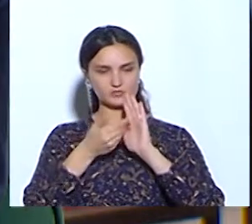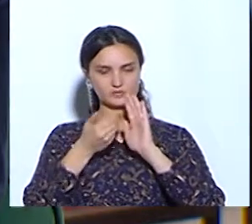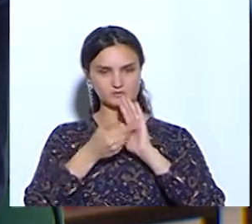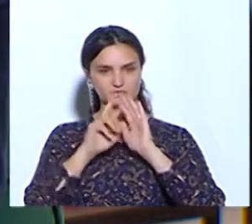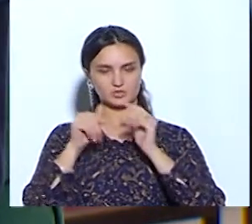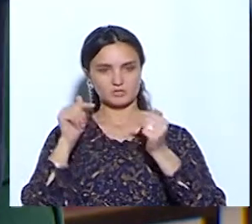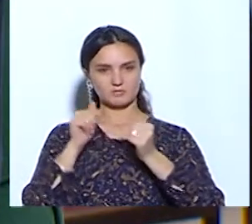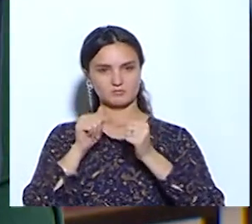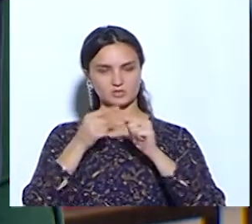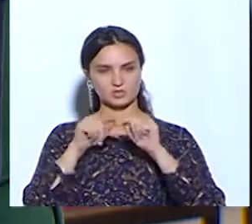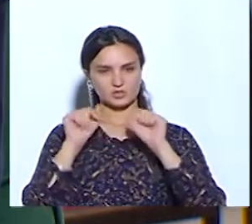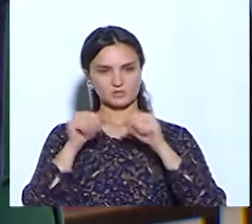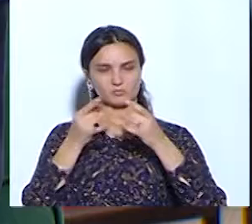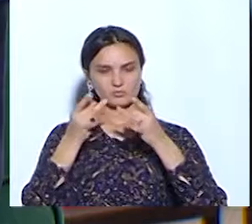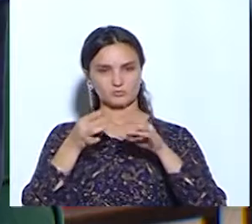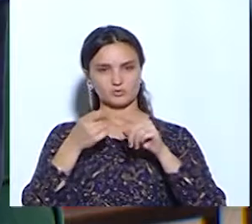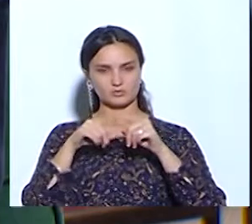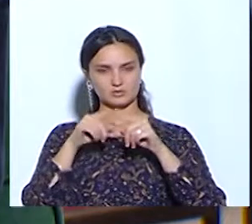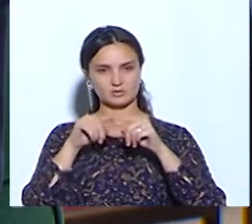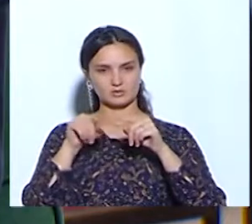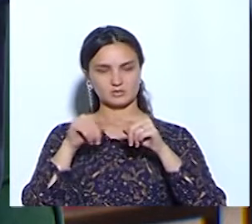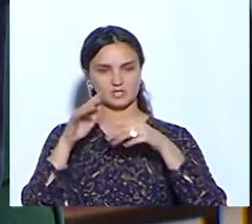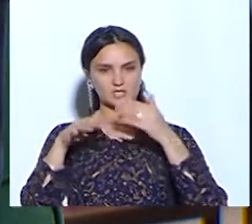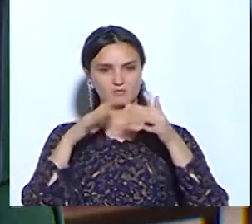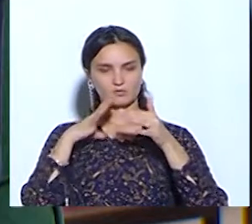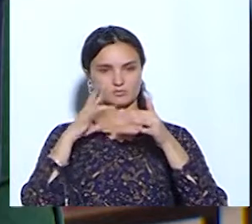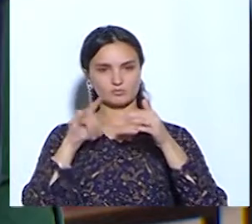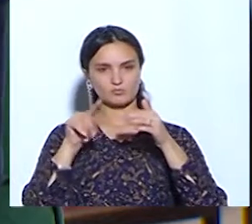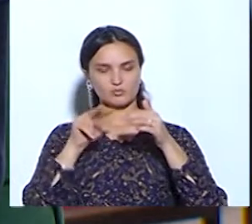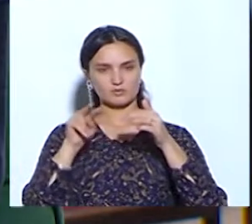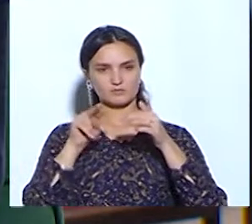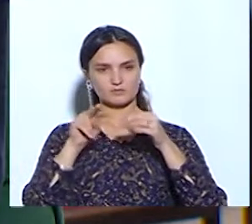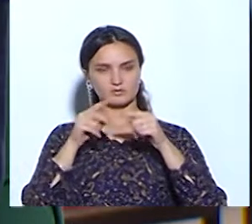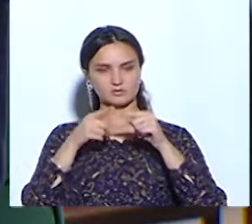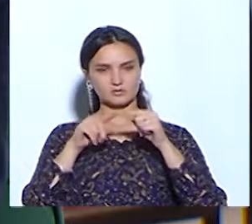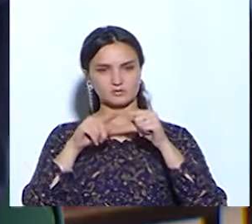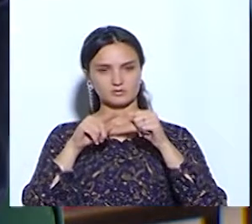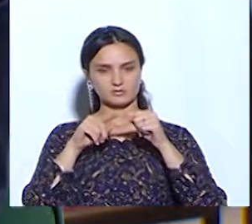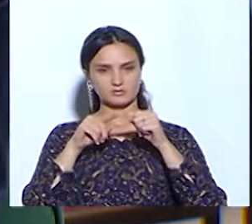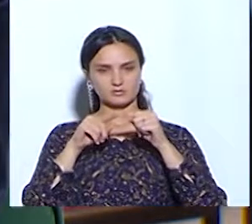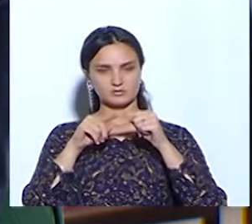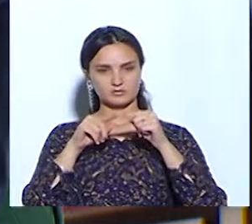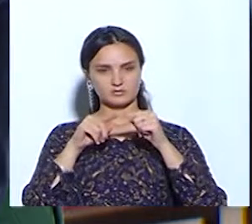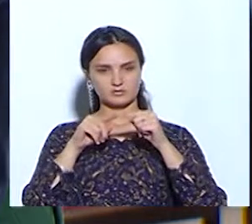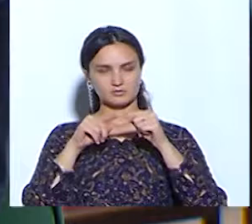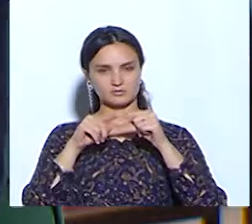და შესაბამისად შეიძლება უბრალოდ აღრევა იმის გამო ხდებოდეს, რომ ორივე, ასე ვთქვათ, ლათინური ასო კაცი